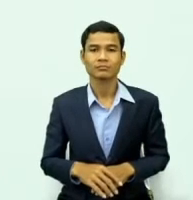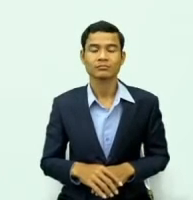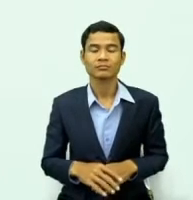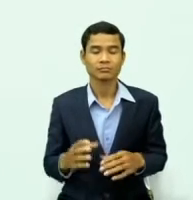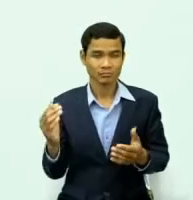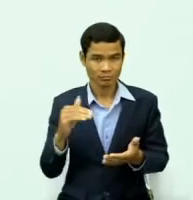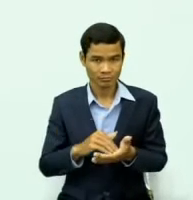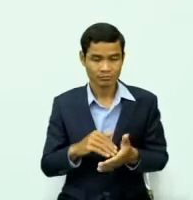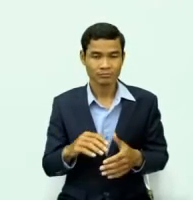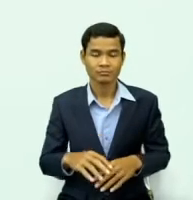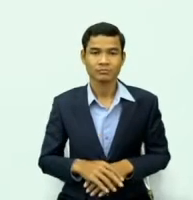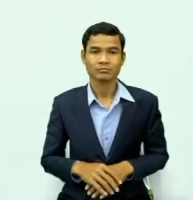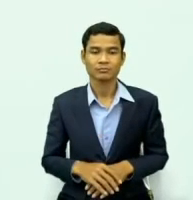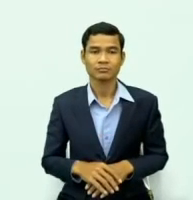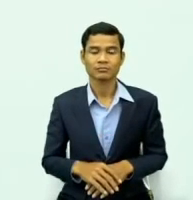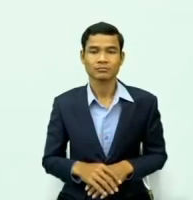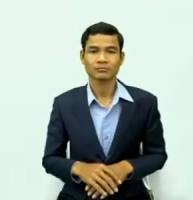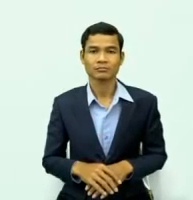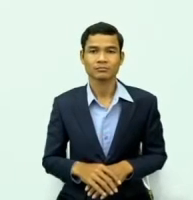chà đón tiếp con